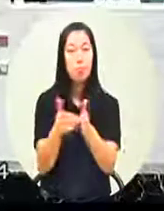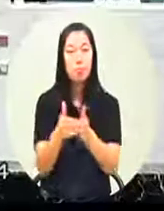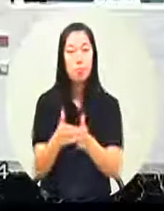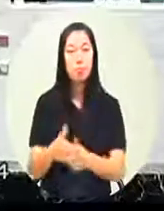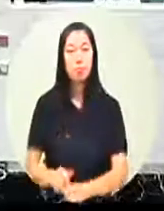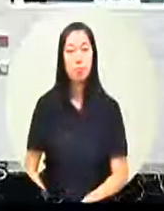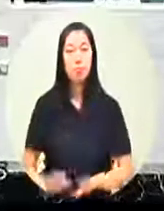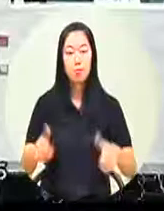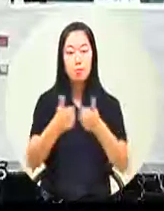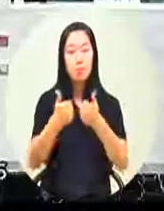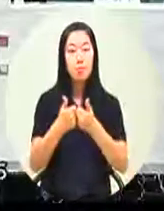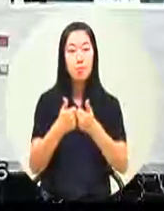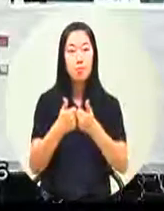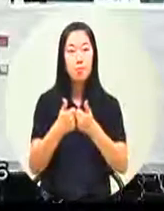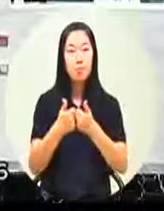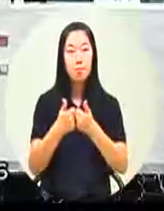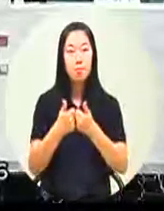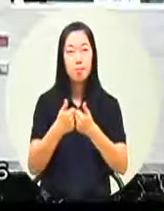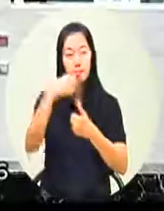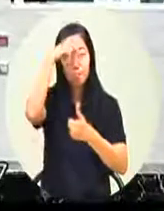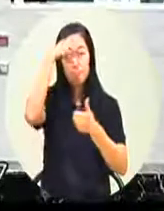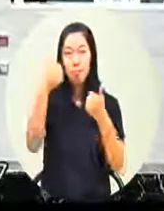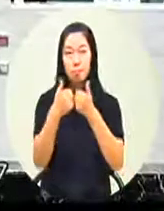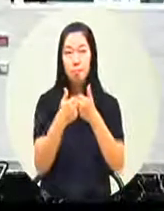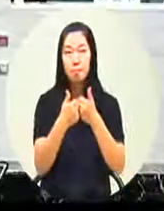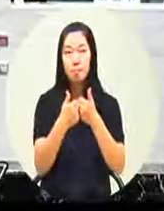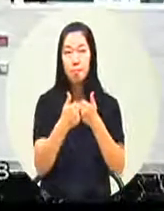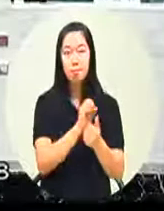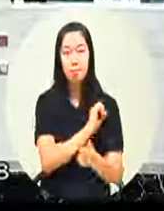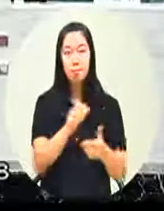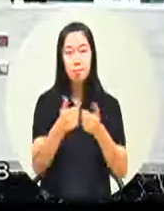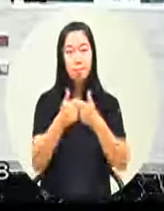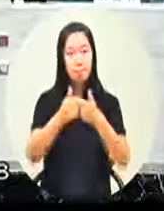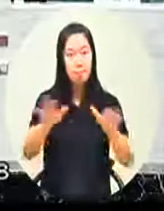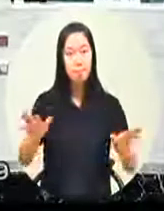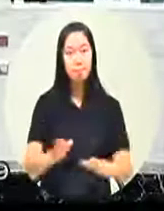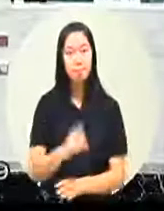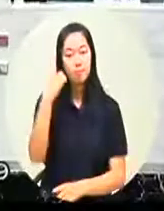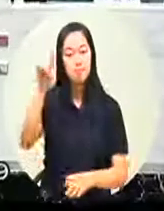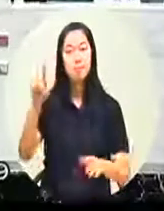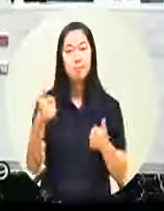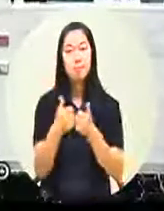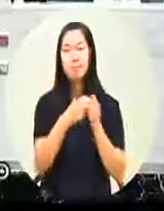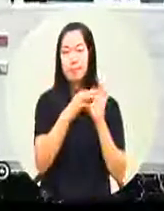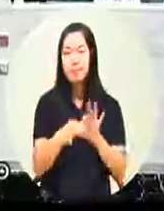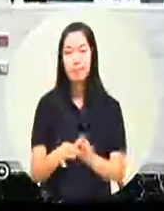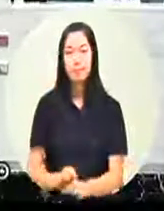那我们今天下午就到此散会，明天继续开会。